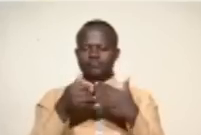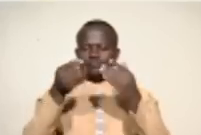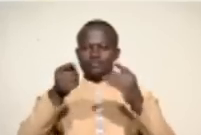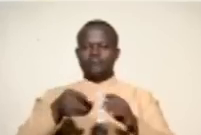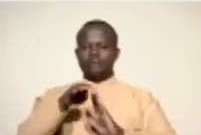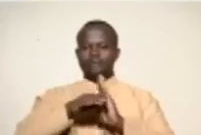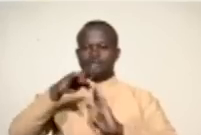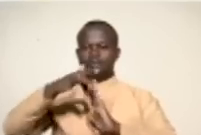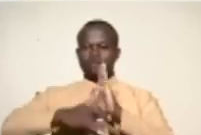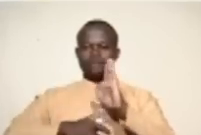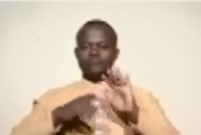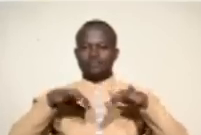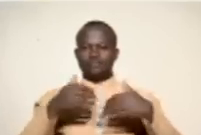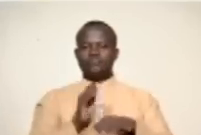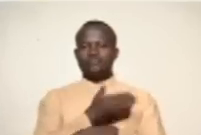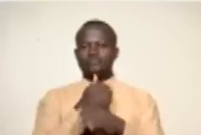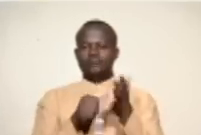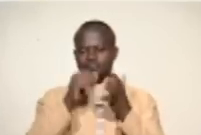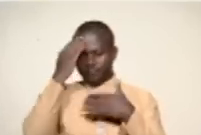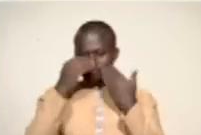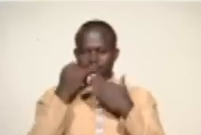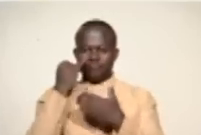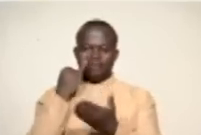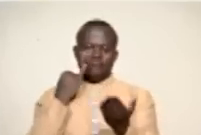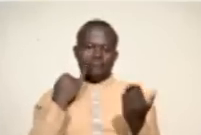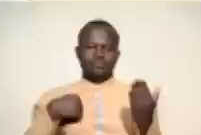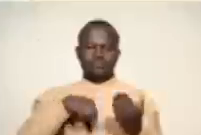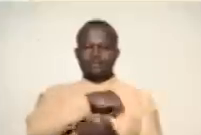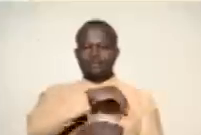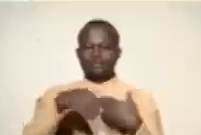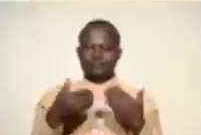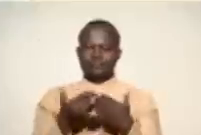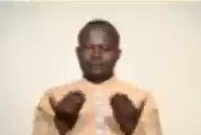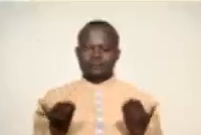yimbitse kurandura kino kibazo kuko n'ikibazo kiremereye cyaragaragaye